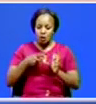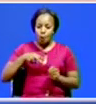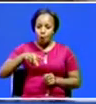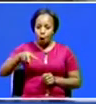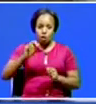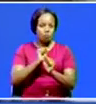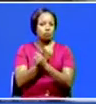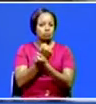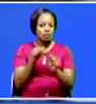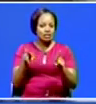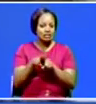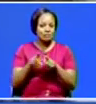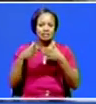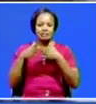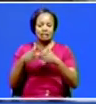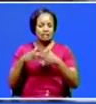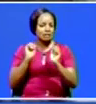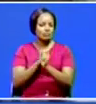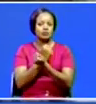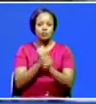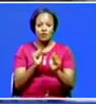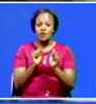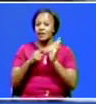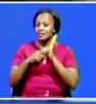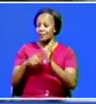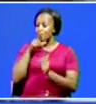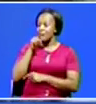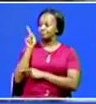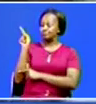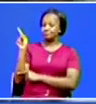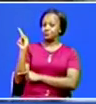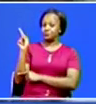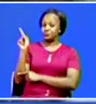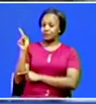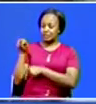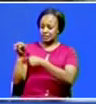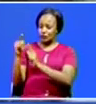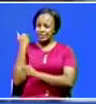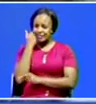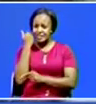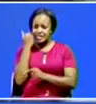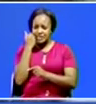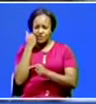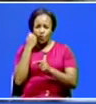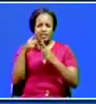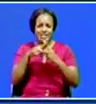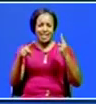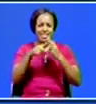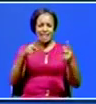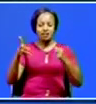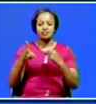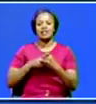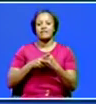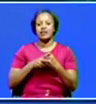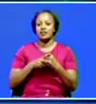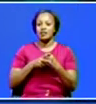kazi. Mchukulie Nyamawi Runya kwa mfano, ambaye ameishi na uvimbe huu kwa takriban miaka 7. Kwa ile